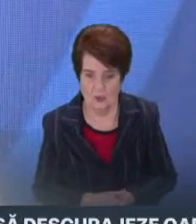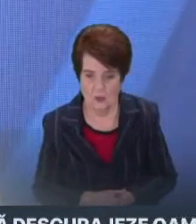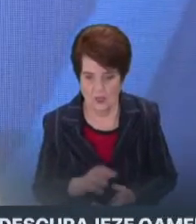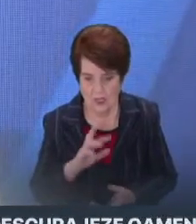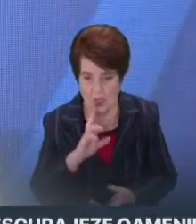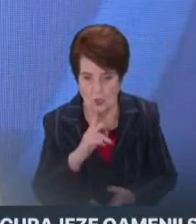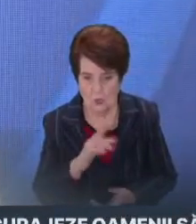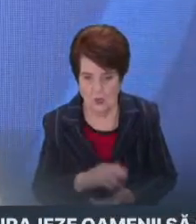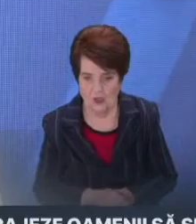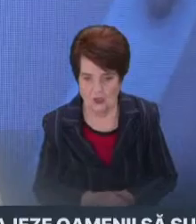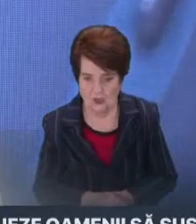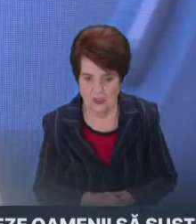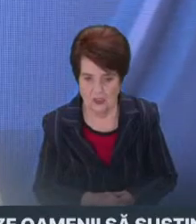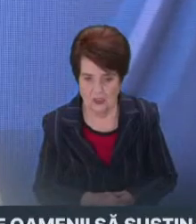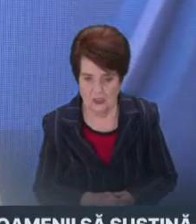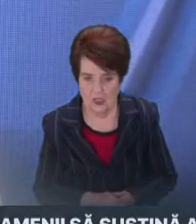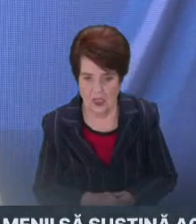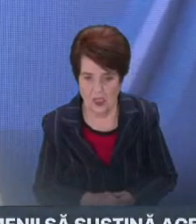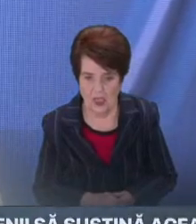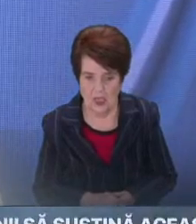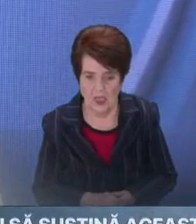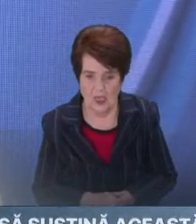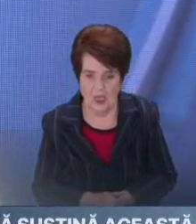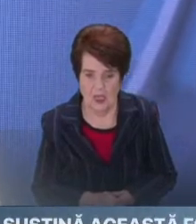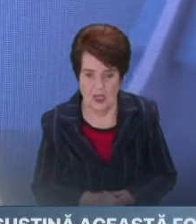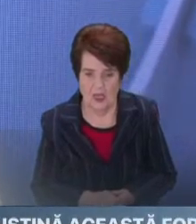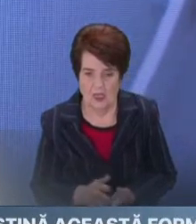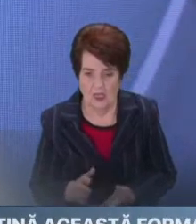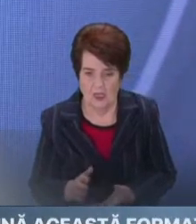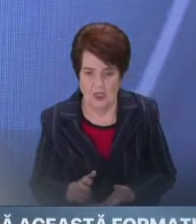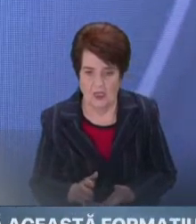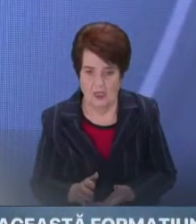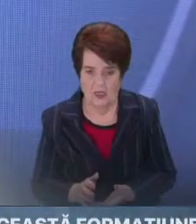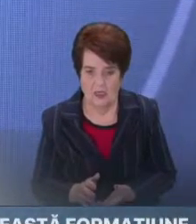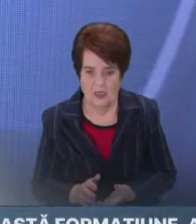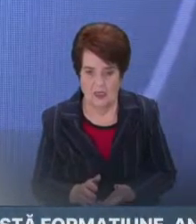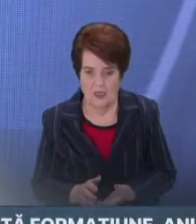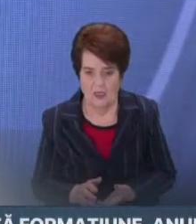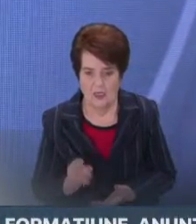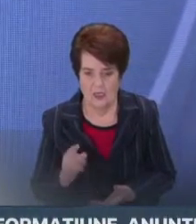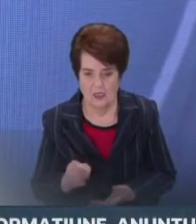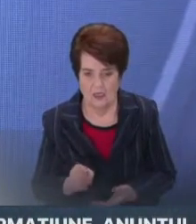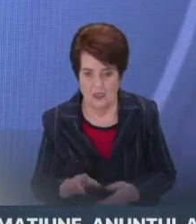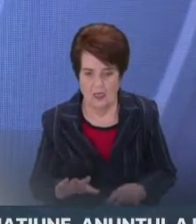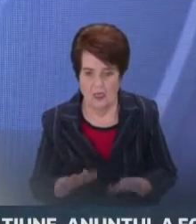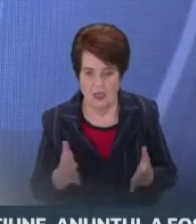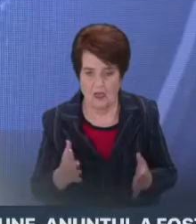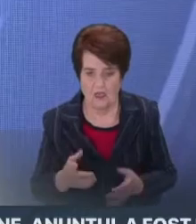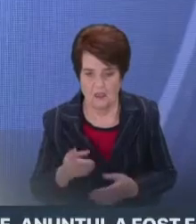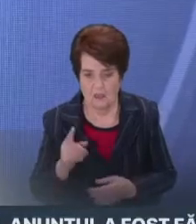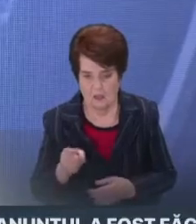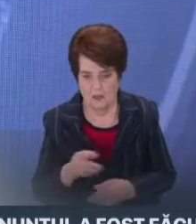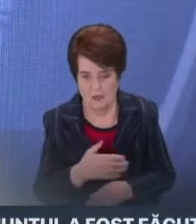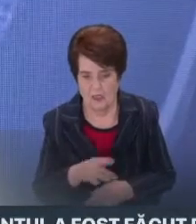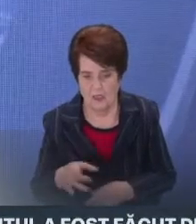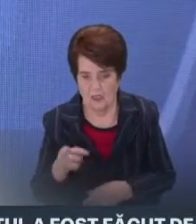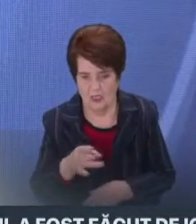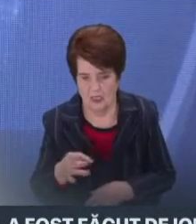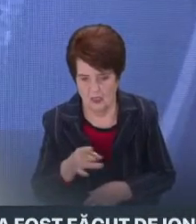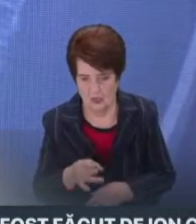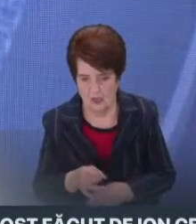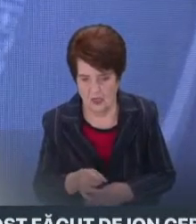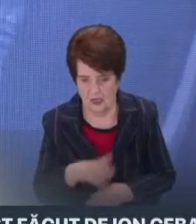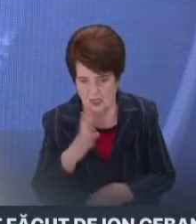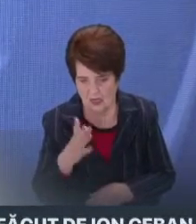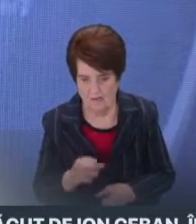chiar și atunci, inclusiv în cazul pe care l-am menționat din sectorul Rășcani, când